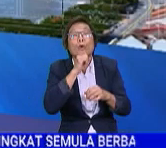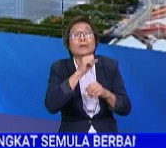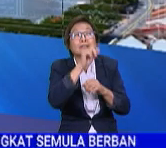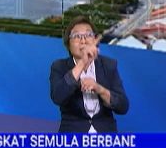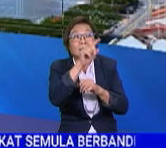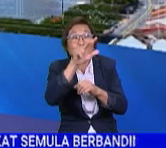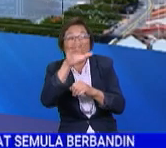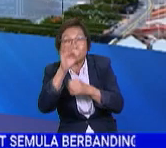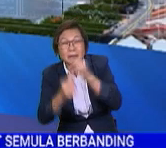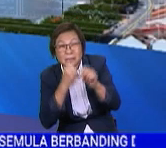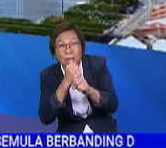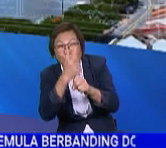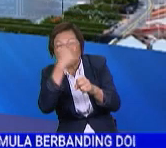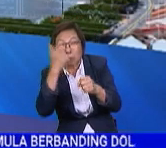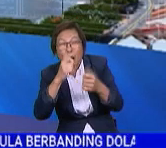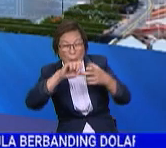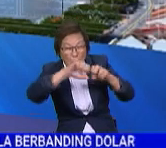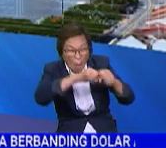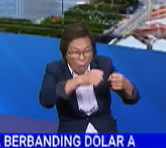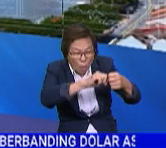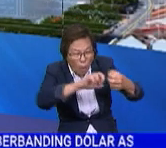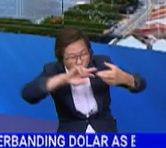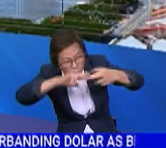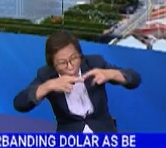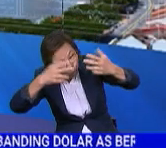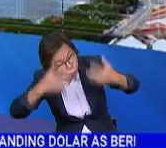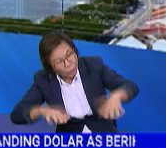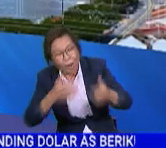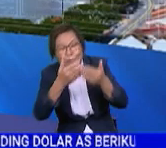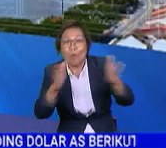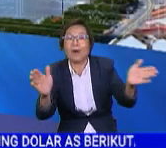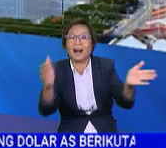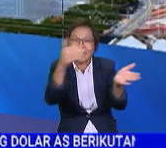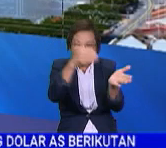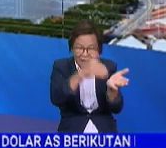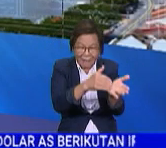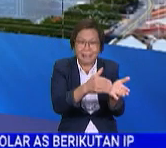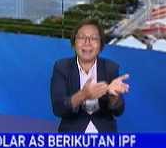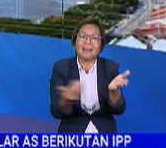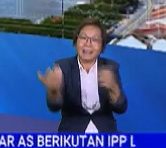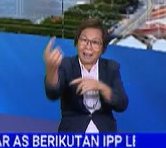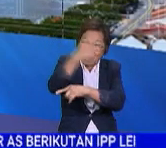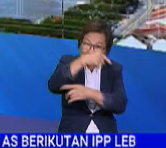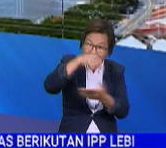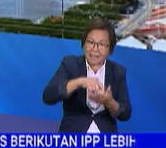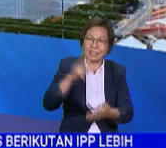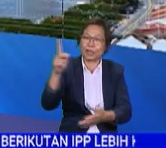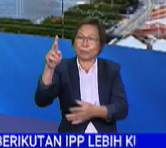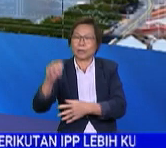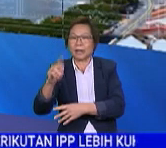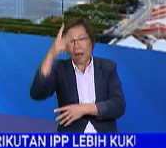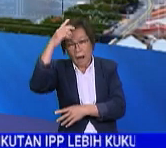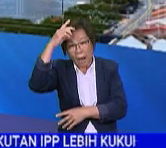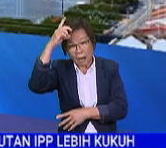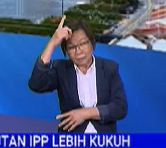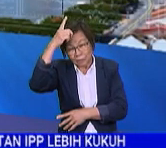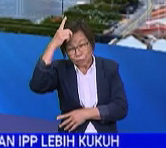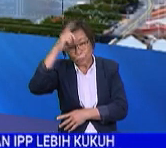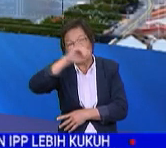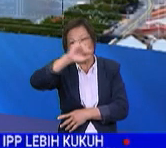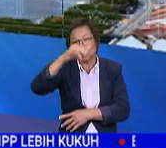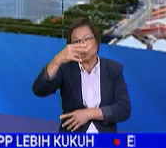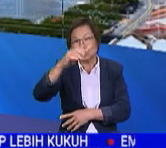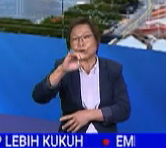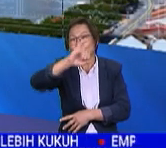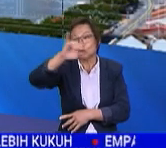139-148 mengalami beberapa kerusakan dibuka sebelah hari ini kutu menteri Datau patinggi Abang zoetrope memberitahu